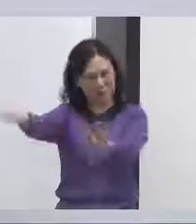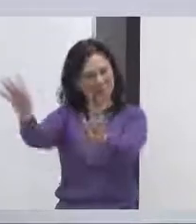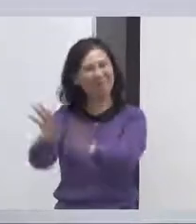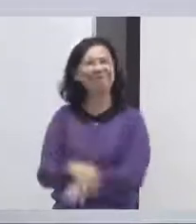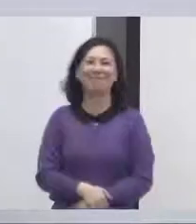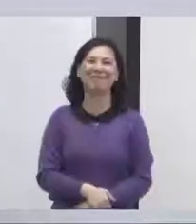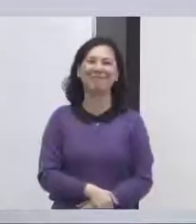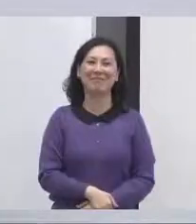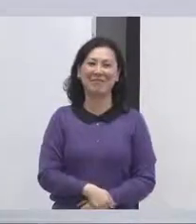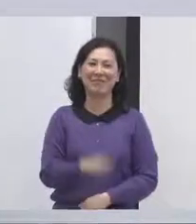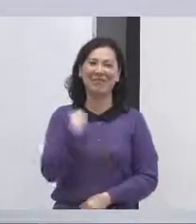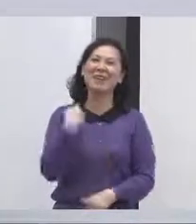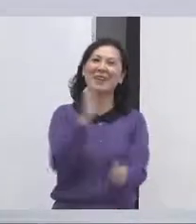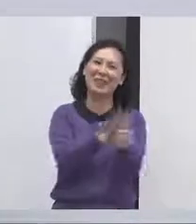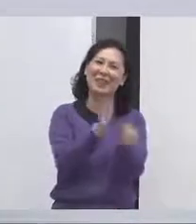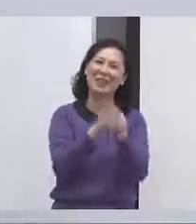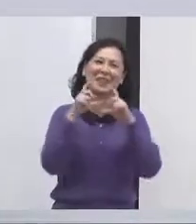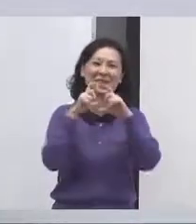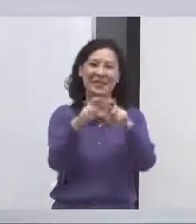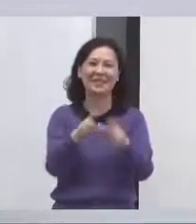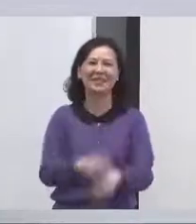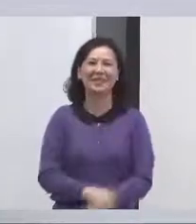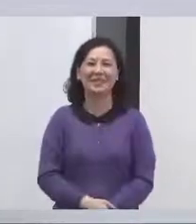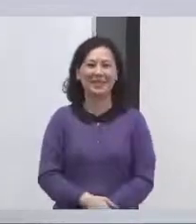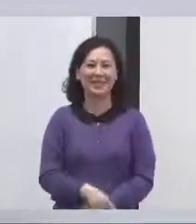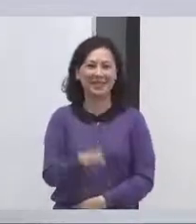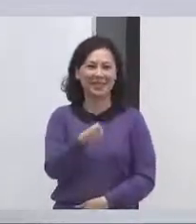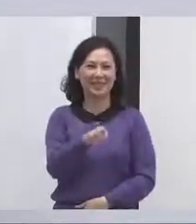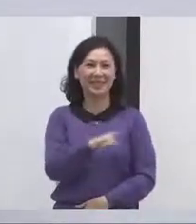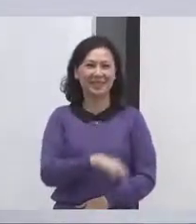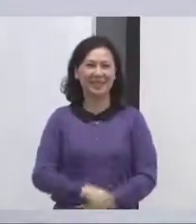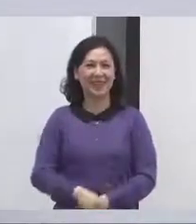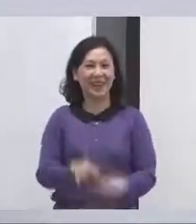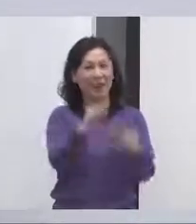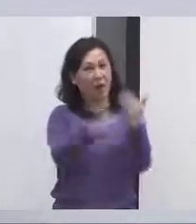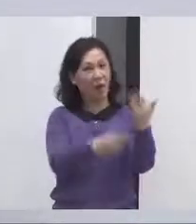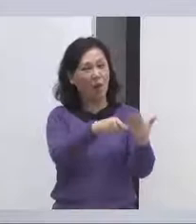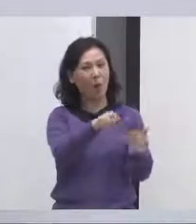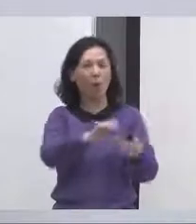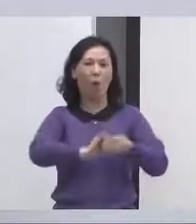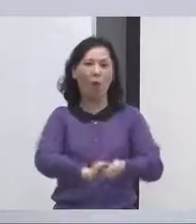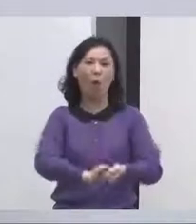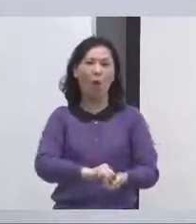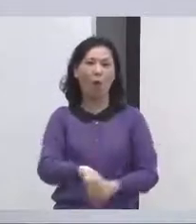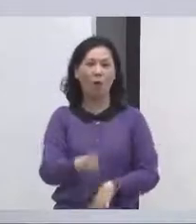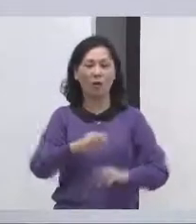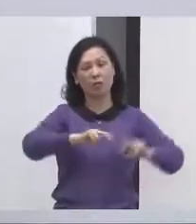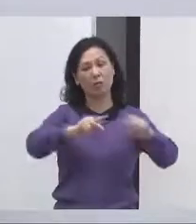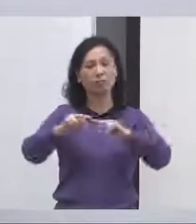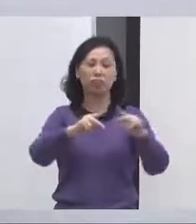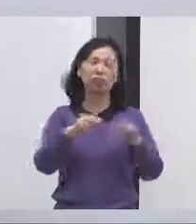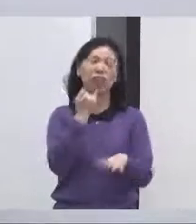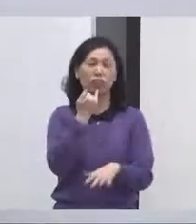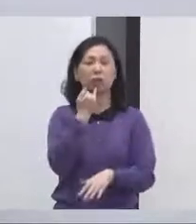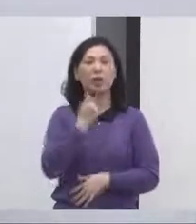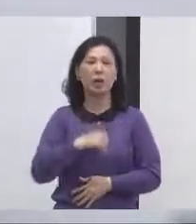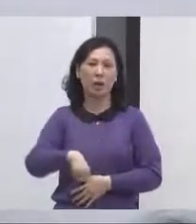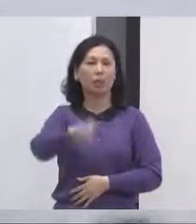对， 那我协助回答一下，那个是不是制定自己？没有啊，规则都在共笔上，又没有人说你不能改，为什么你不去改呢？